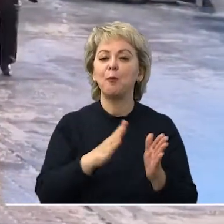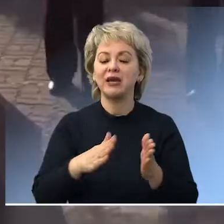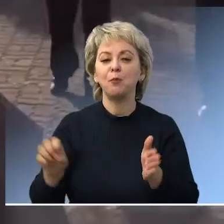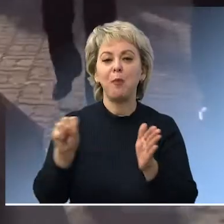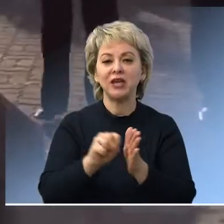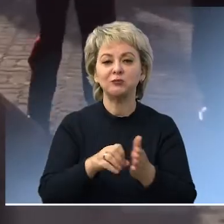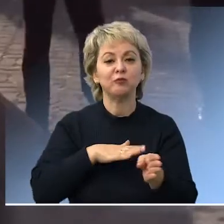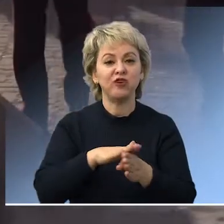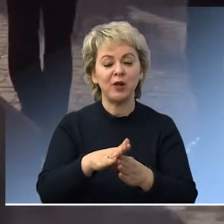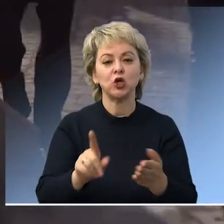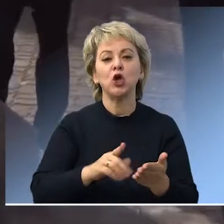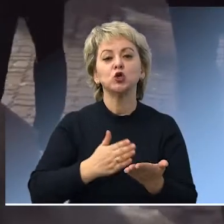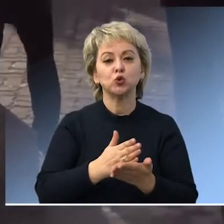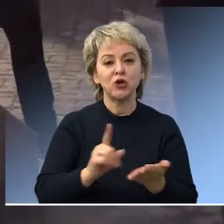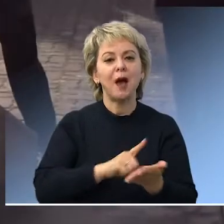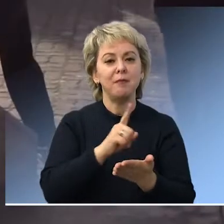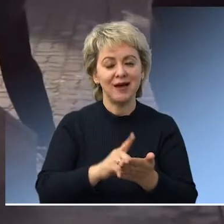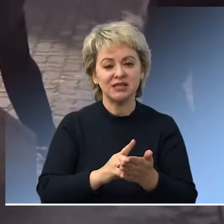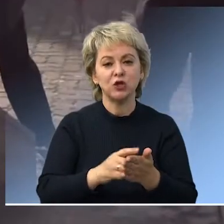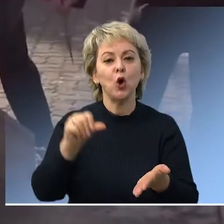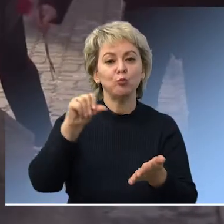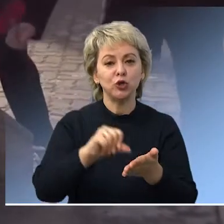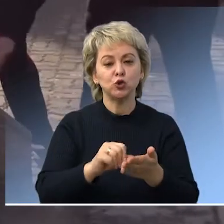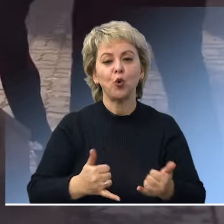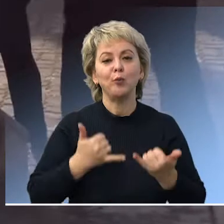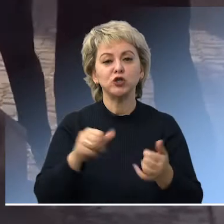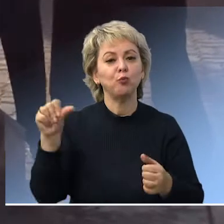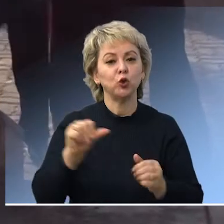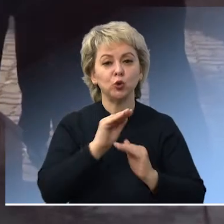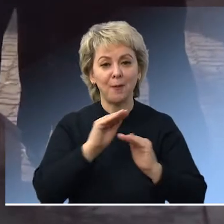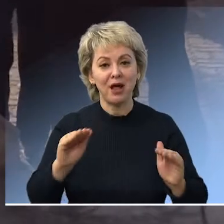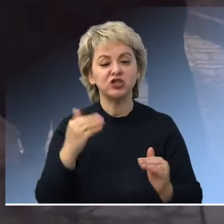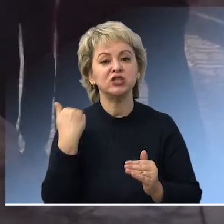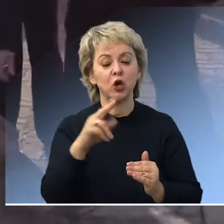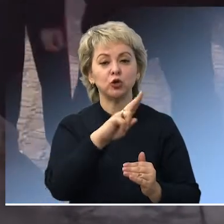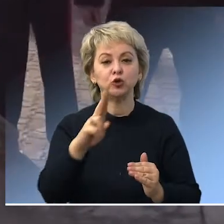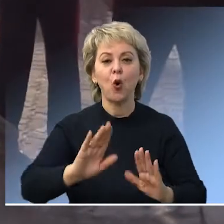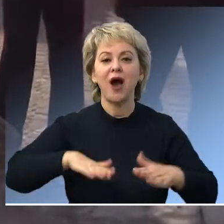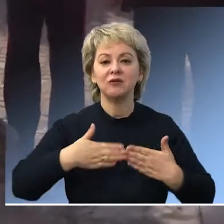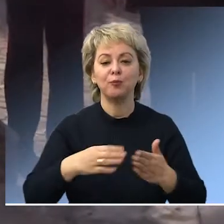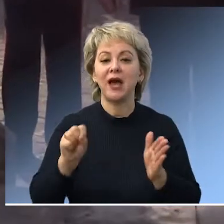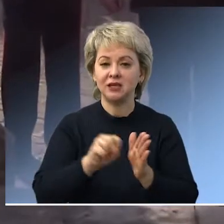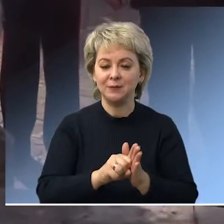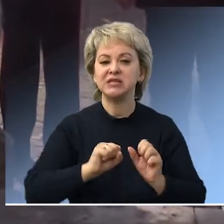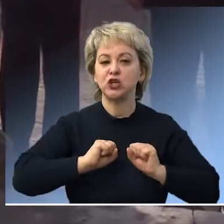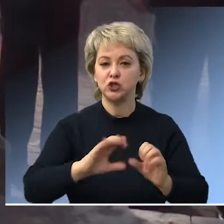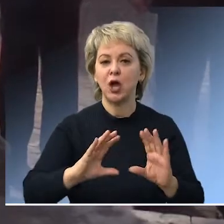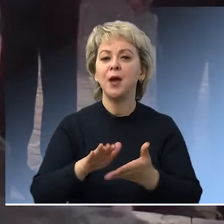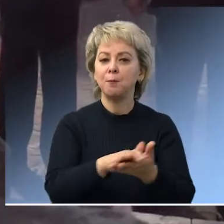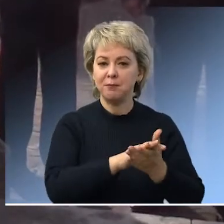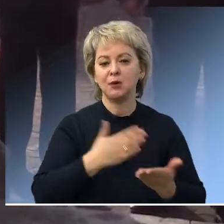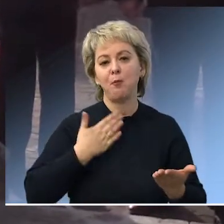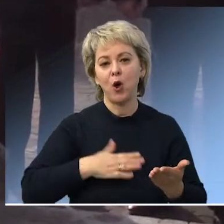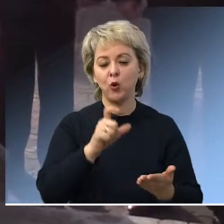правопорядка, погибшим при выполнении служебных обязанностей. Присутствующие почтили минутой молчания тех, кто отдал жизнь, защищая мир и